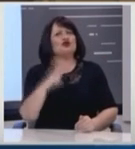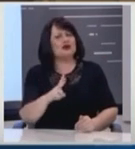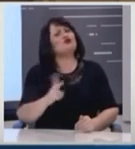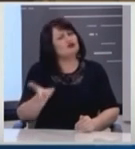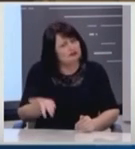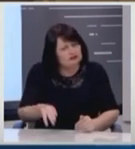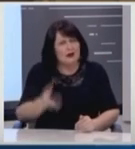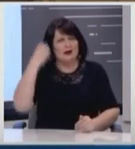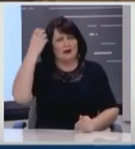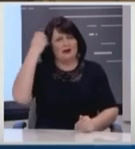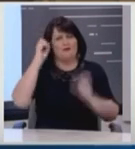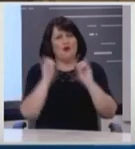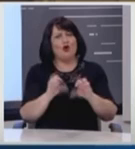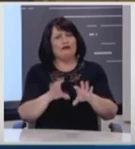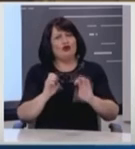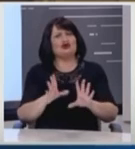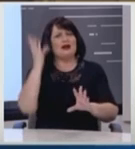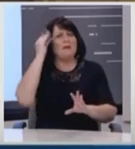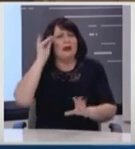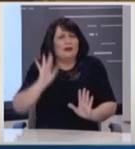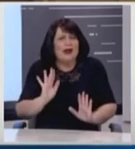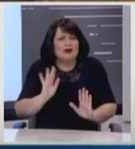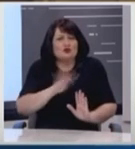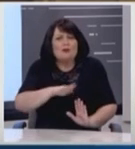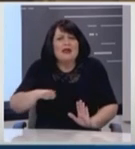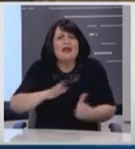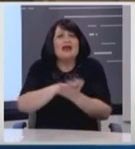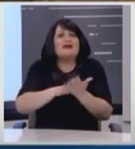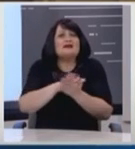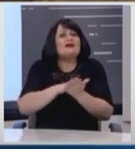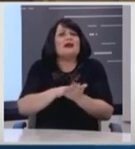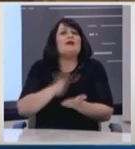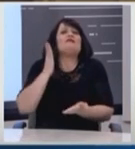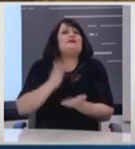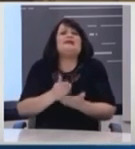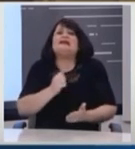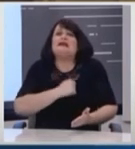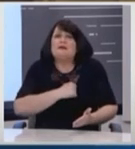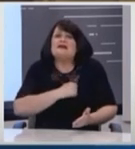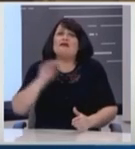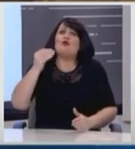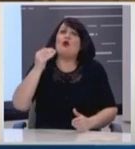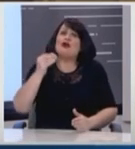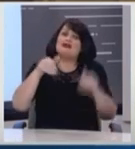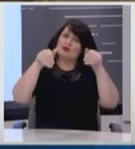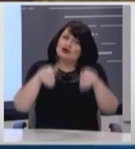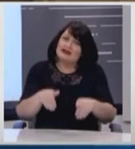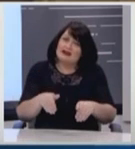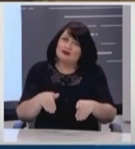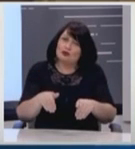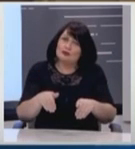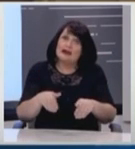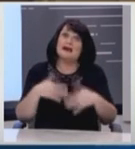να μορφώνονται τα παιδιά τους, με σεβασμό σε θρησκευτικές επιλογές και πολιτιστικές παραδόσεις. Στη βάση